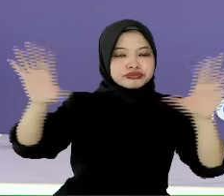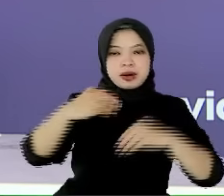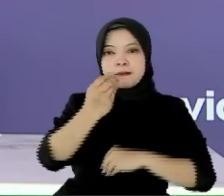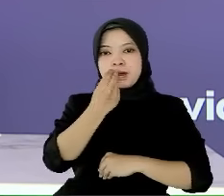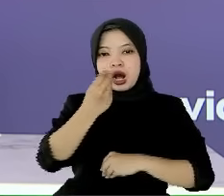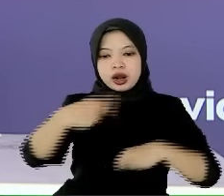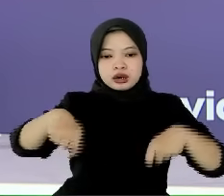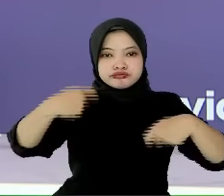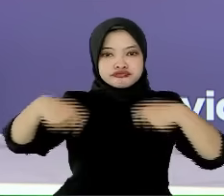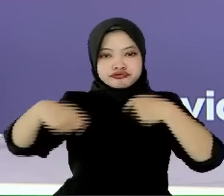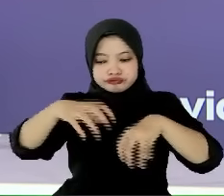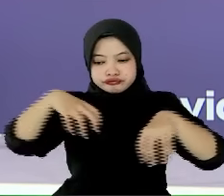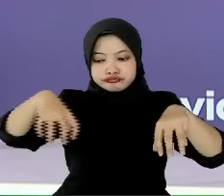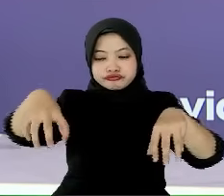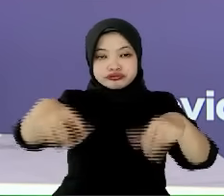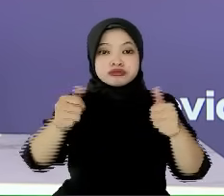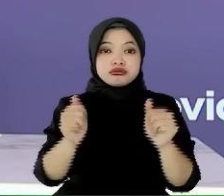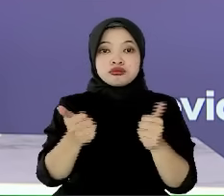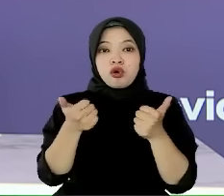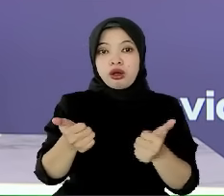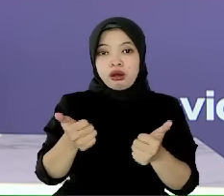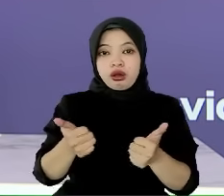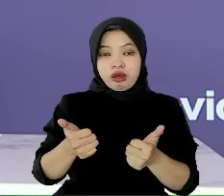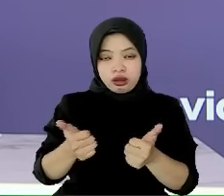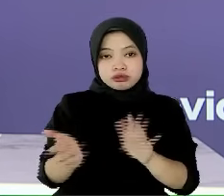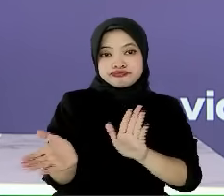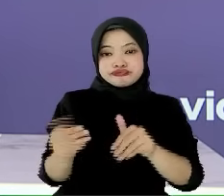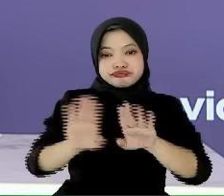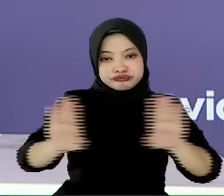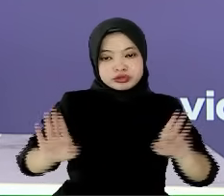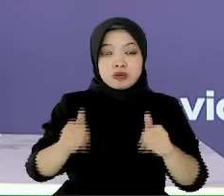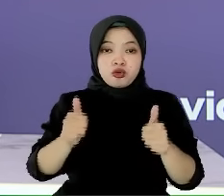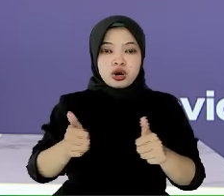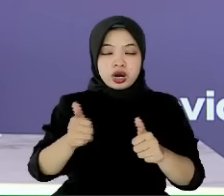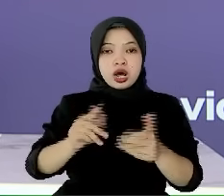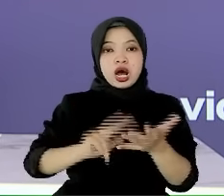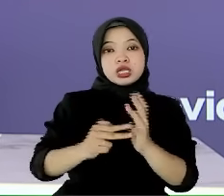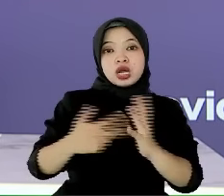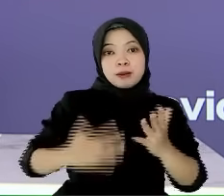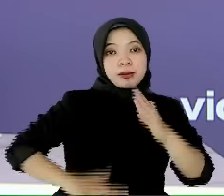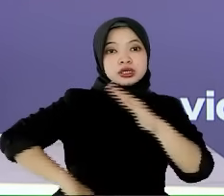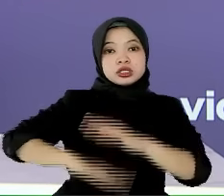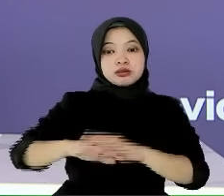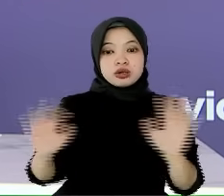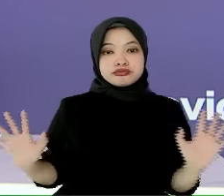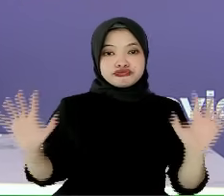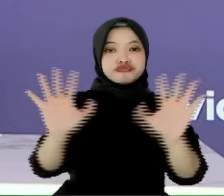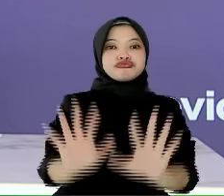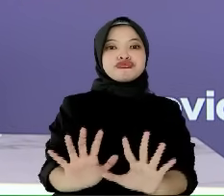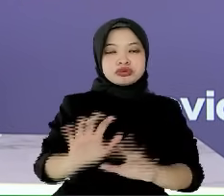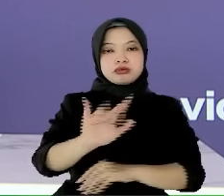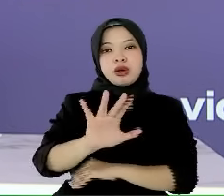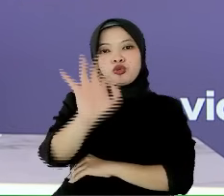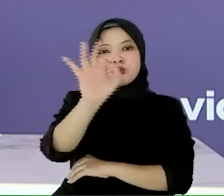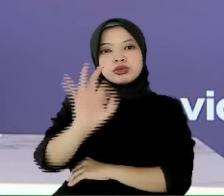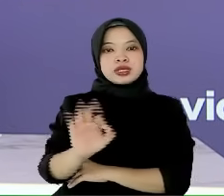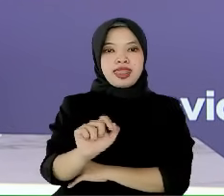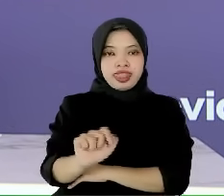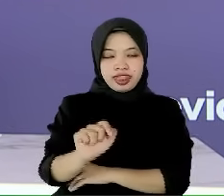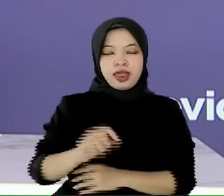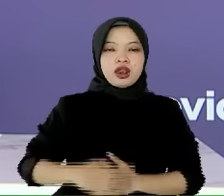yang ada di dalamnya diperbolehkan untuk kembali beroperasi dengan catatan kapasitas pengunjung maksimal